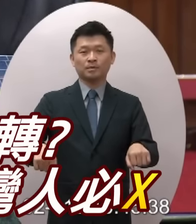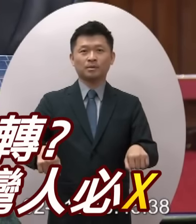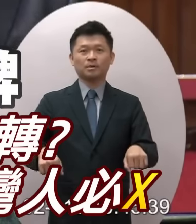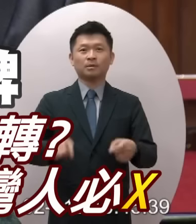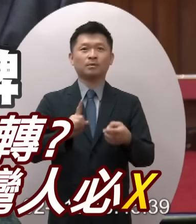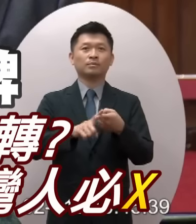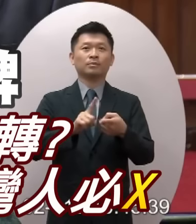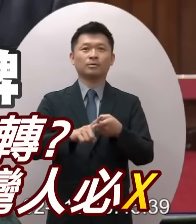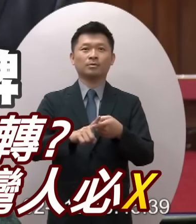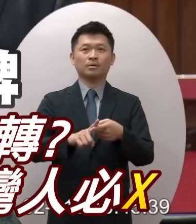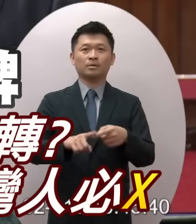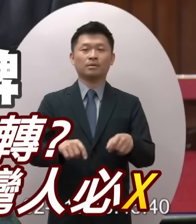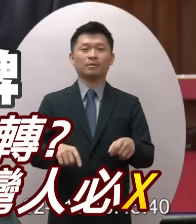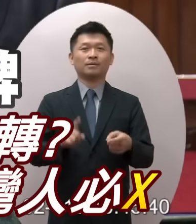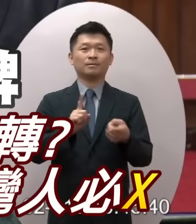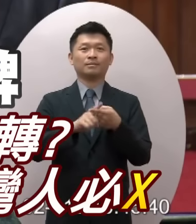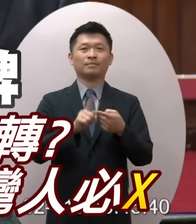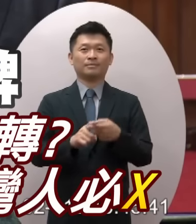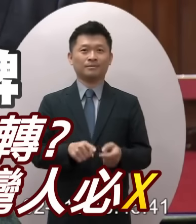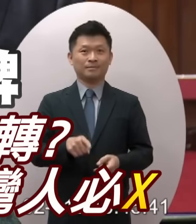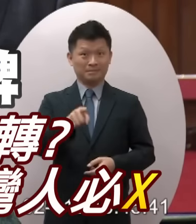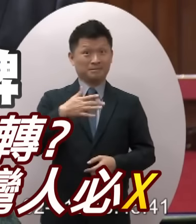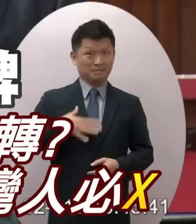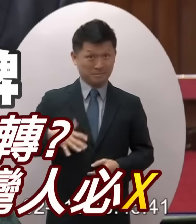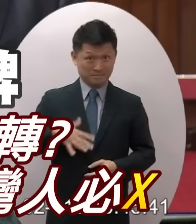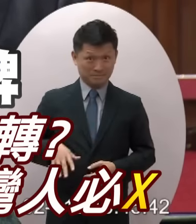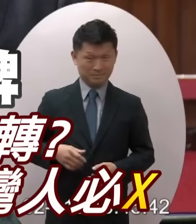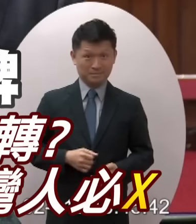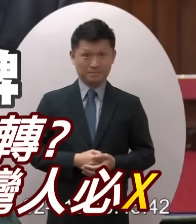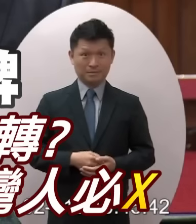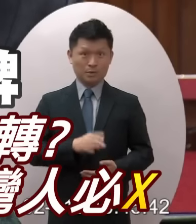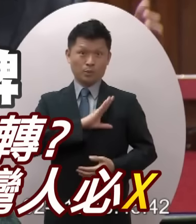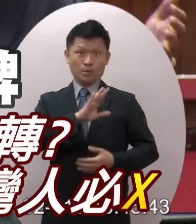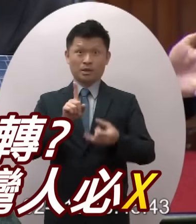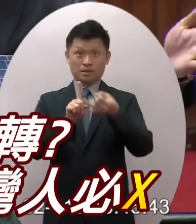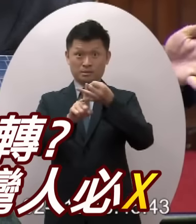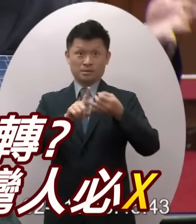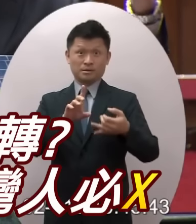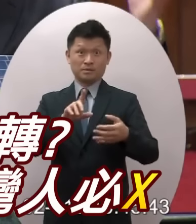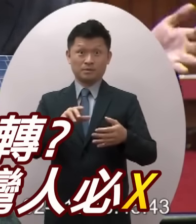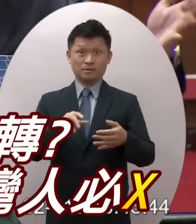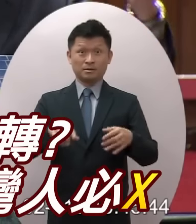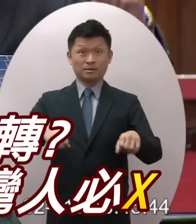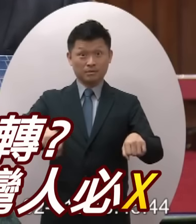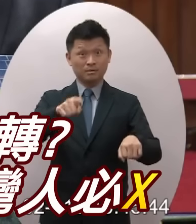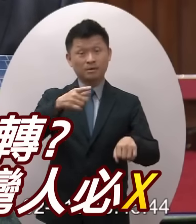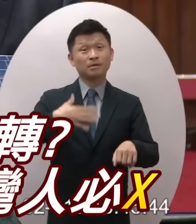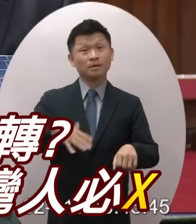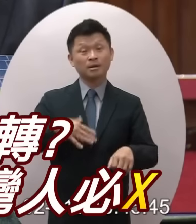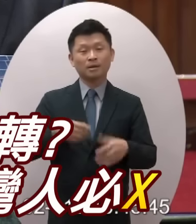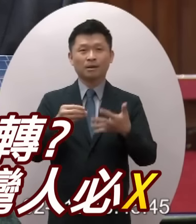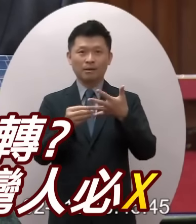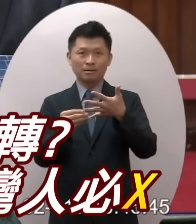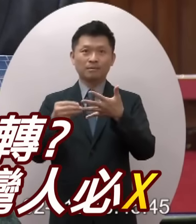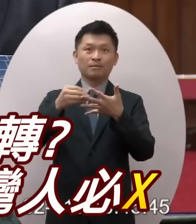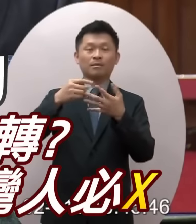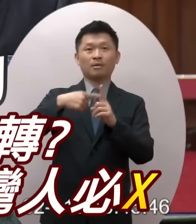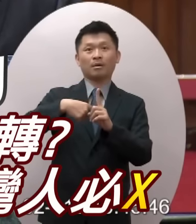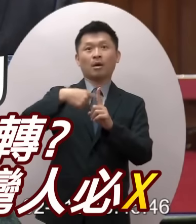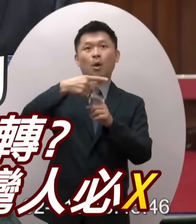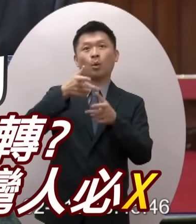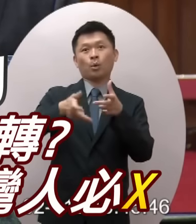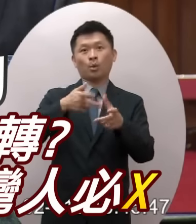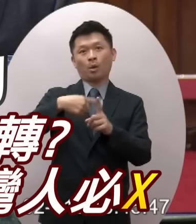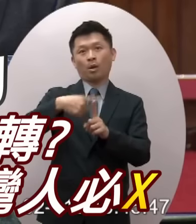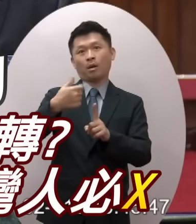对。你还佫知影威斯巴？吼、嗯哦。啊来，较食高级的。我